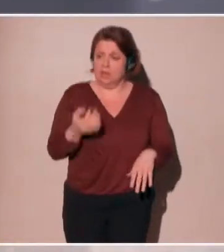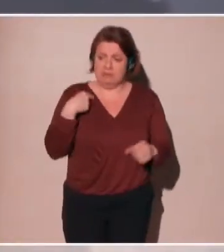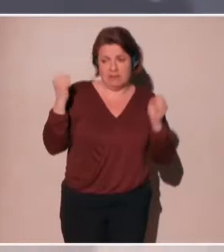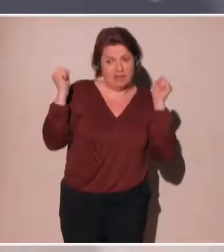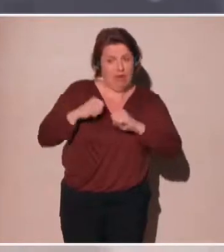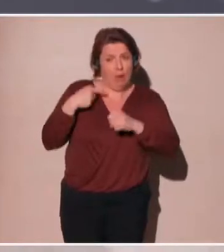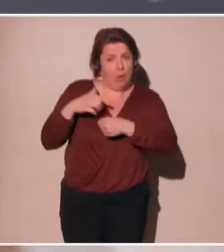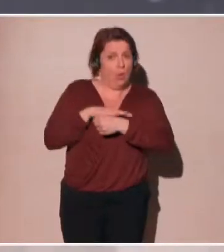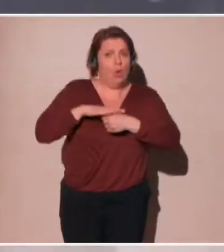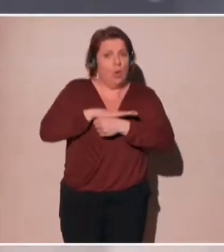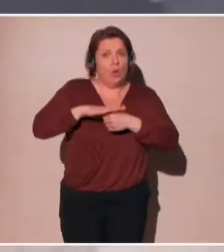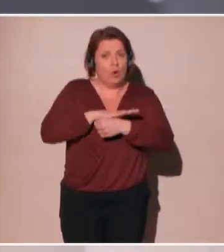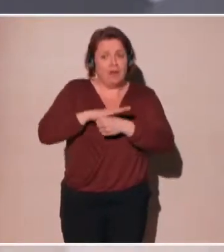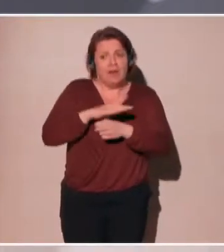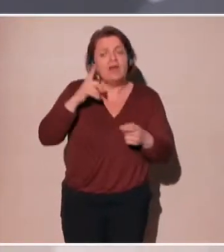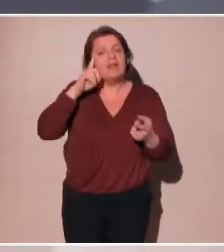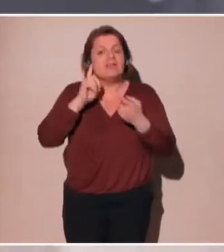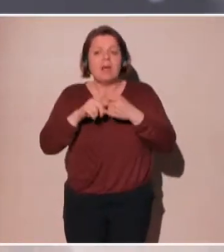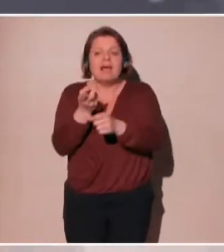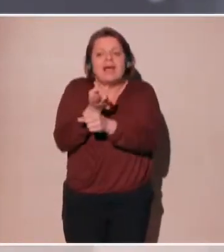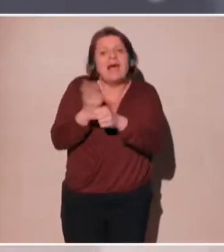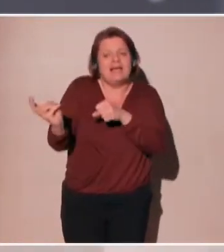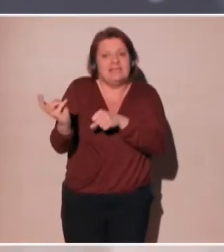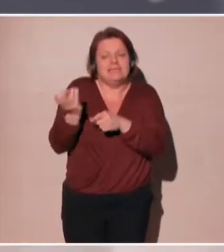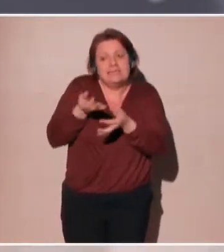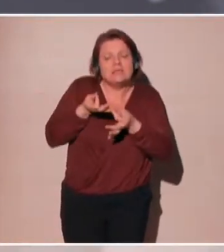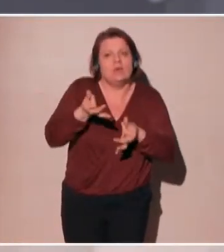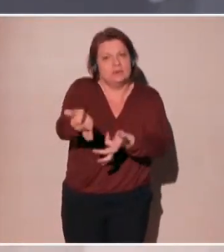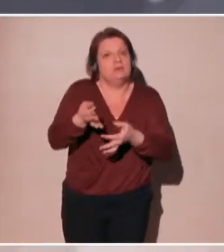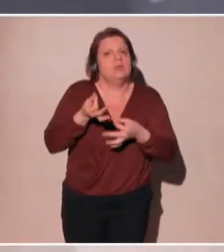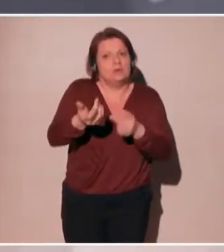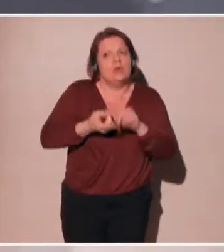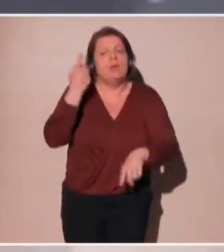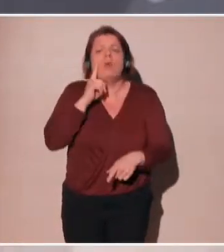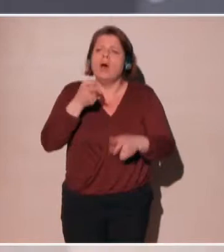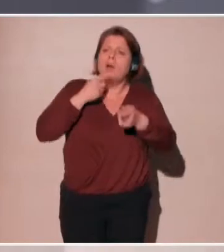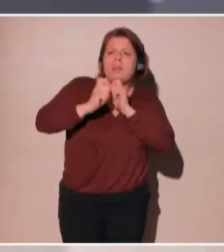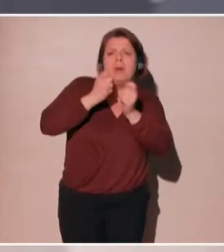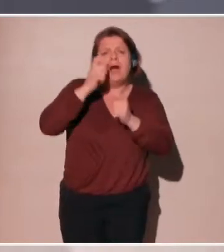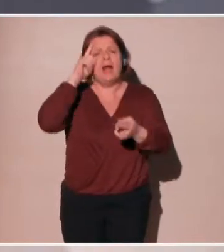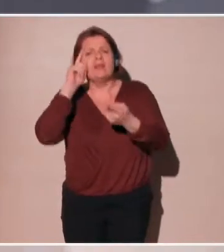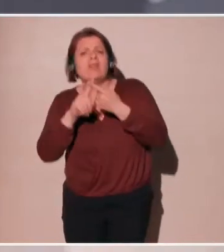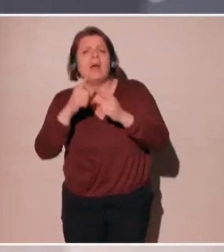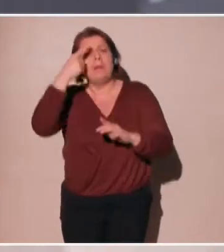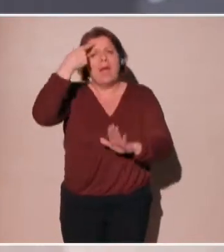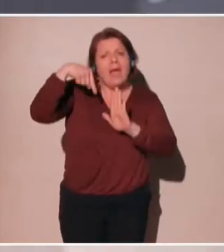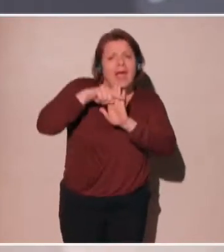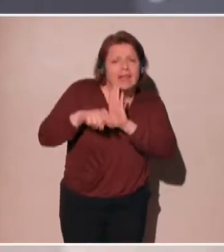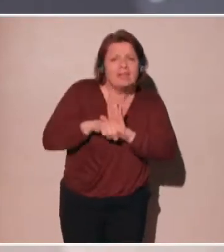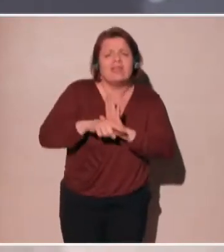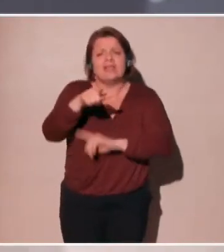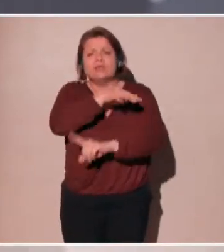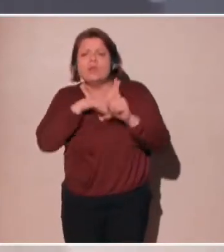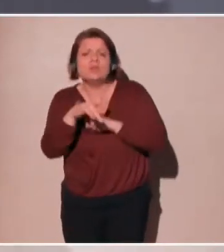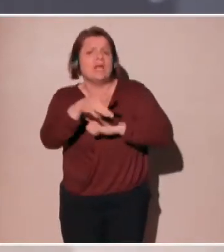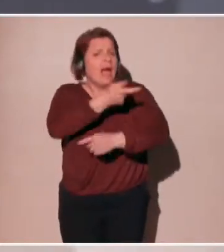avec vous et je voulais parler justement de cette sensibilisation au risque puisqu'on a beaucoup parlé des questions éthiques, sociales, économiques autour de l'IA ce